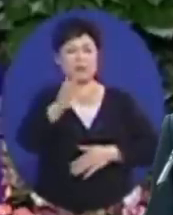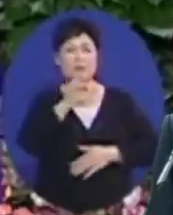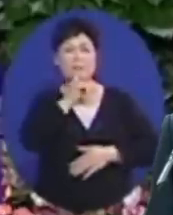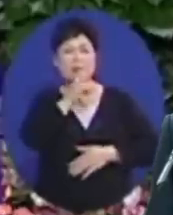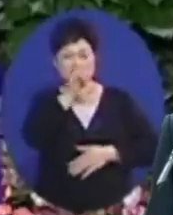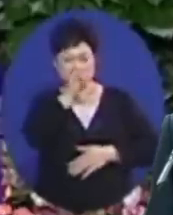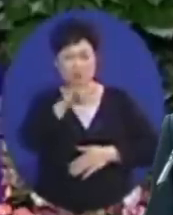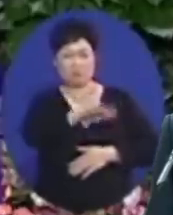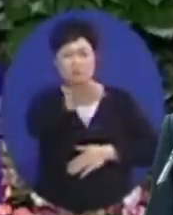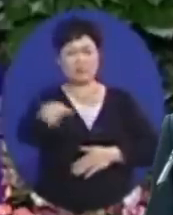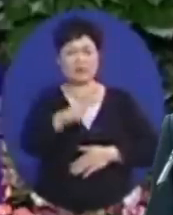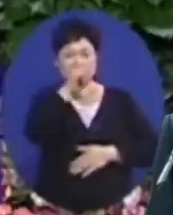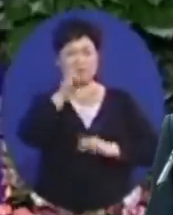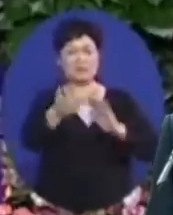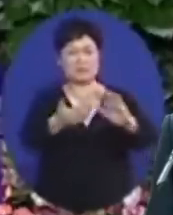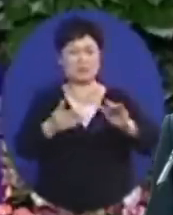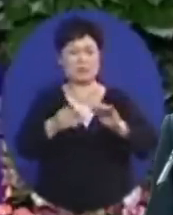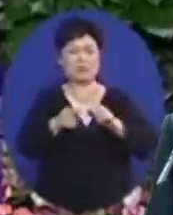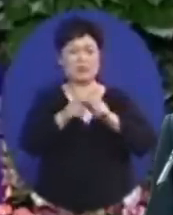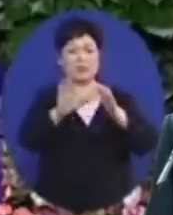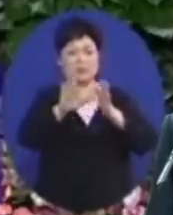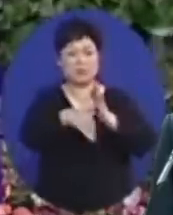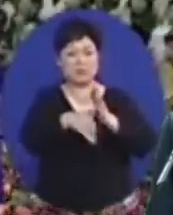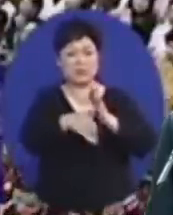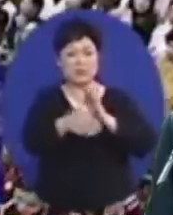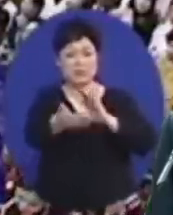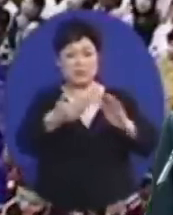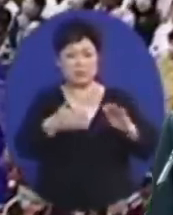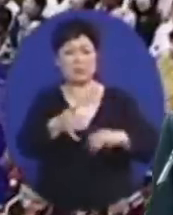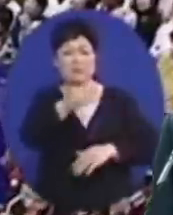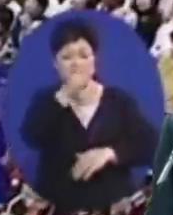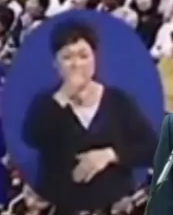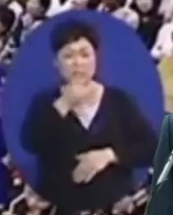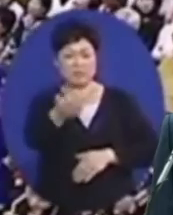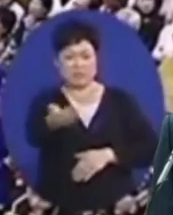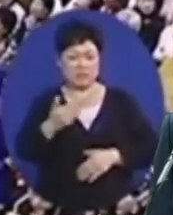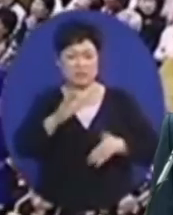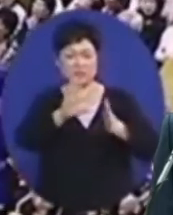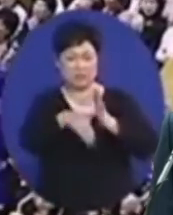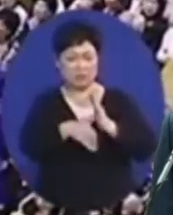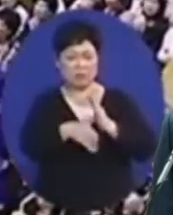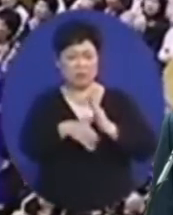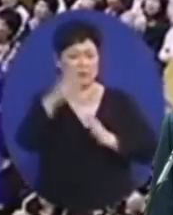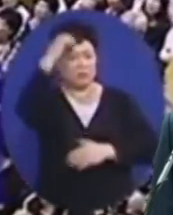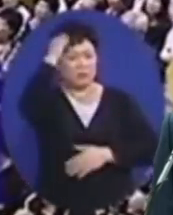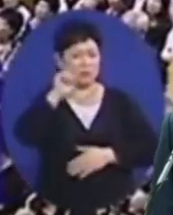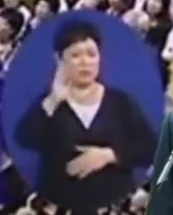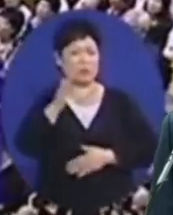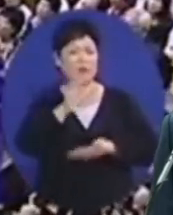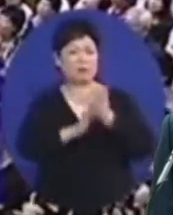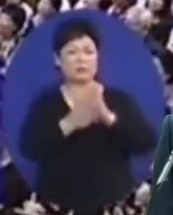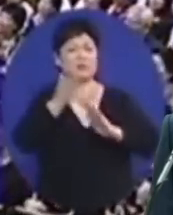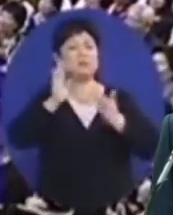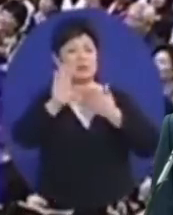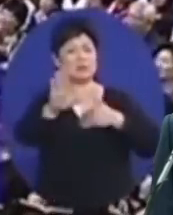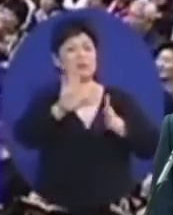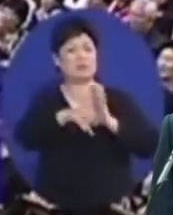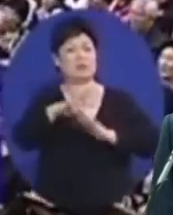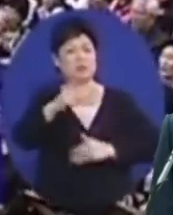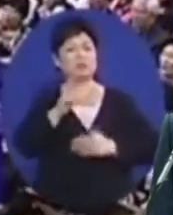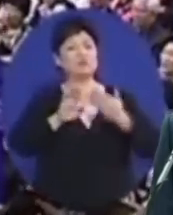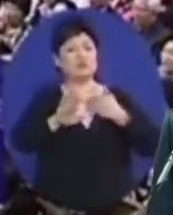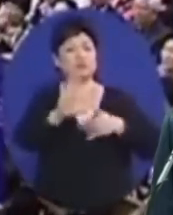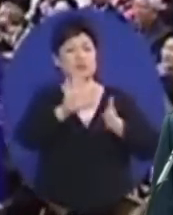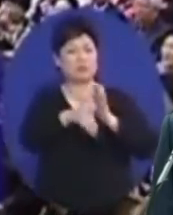있으랴. 우리가 있기 전에 세대들도 이미 있었느니라. 이전 세대의 기억함이 없으니 장래 세대도 그